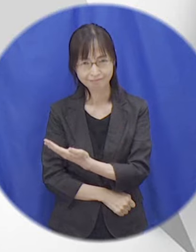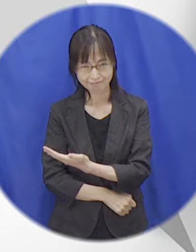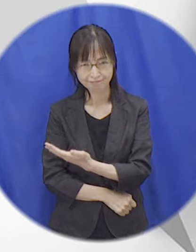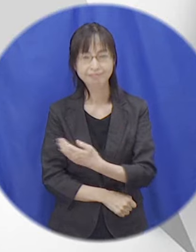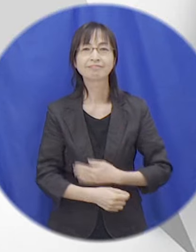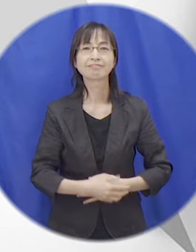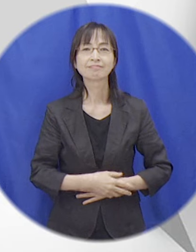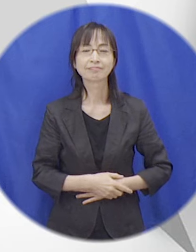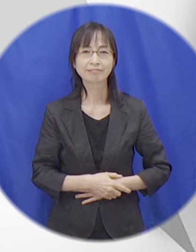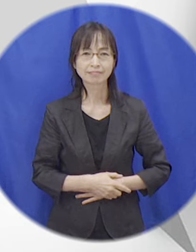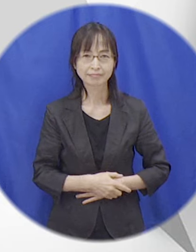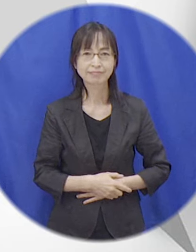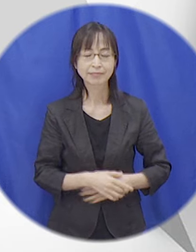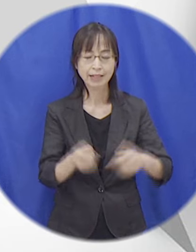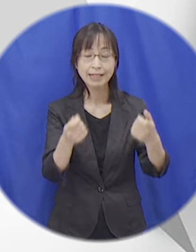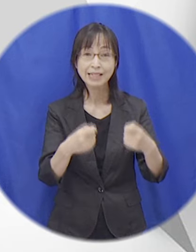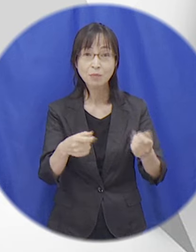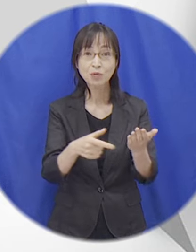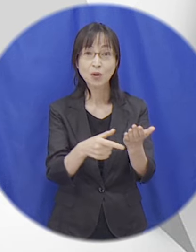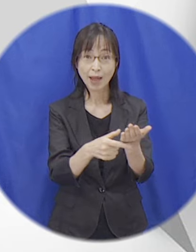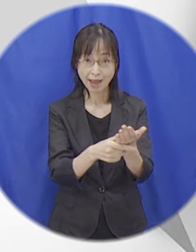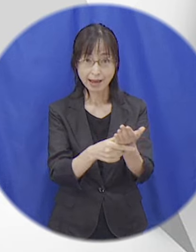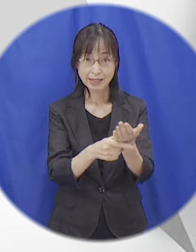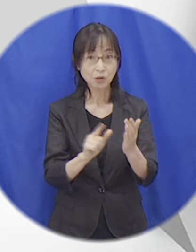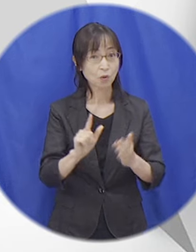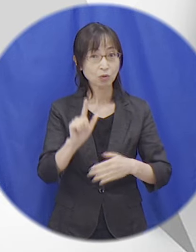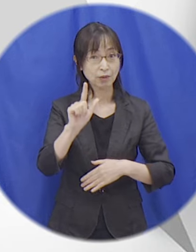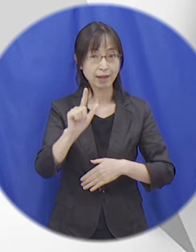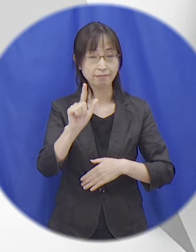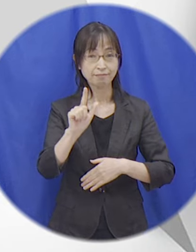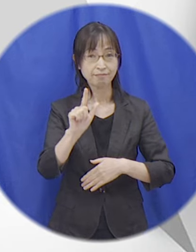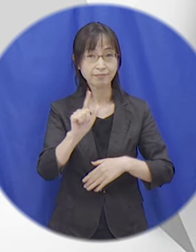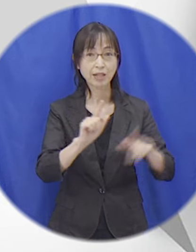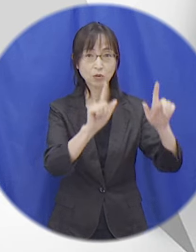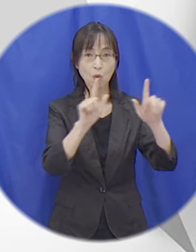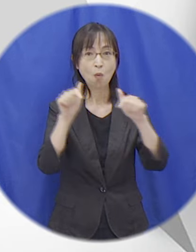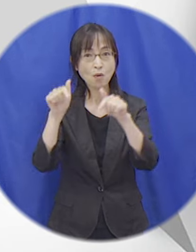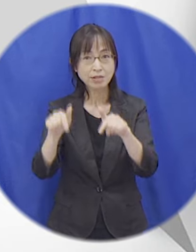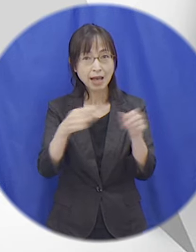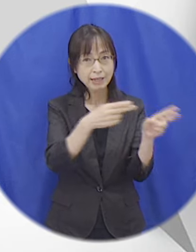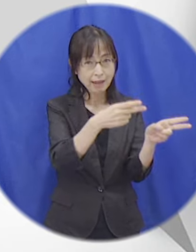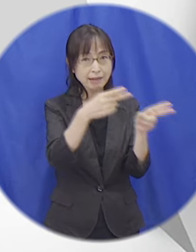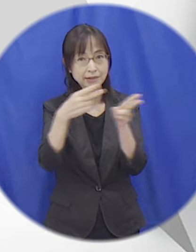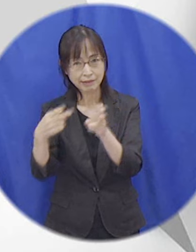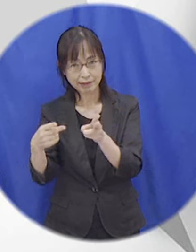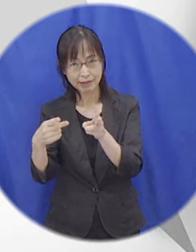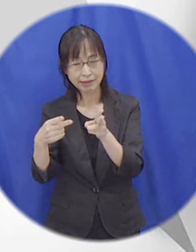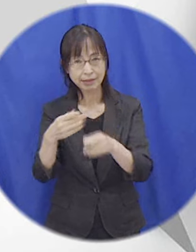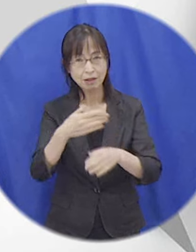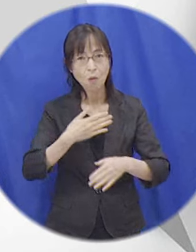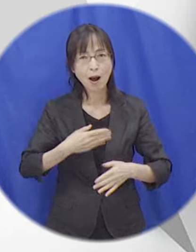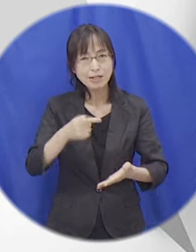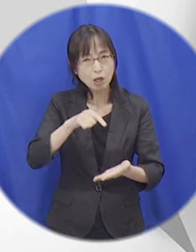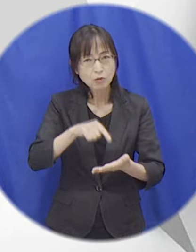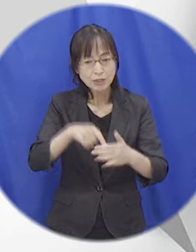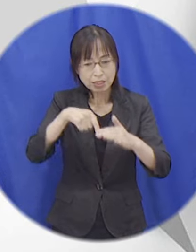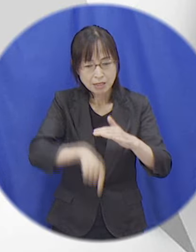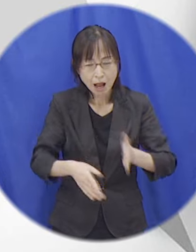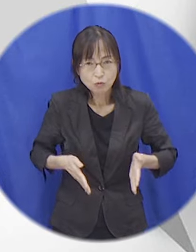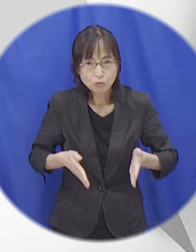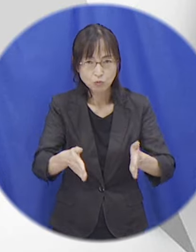い、 池袋駅の上空に、東西デッキや分かりやすい地下通